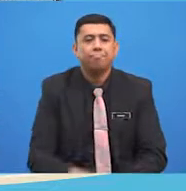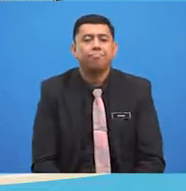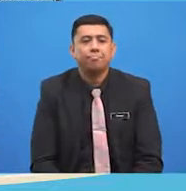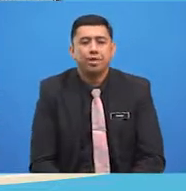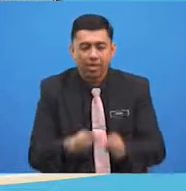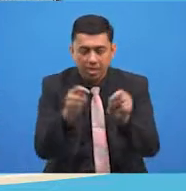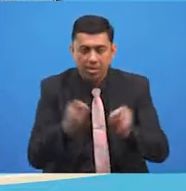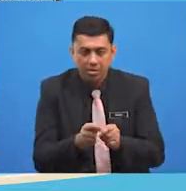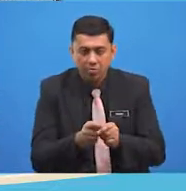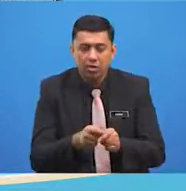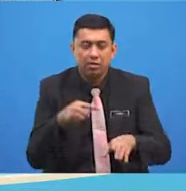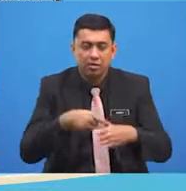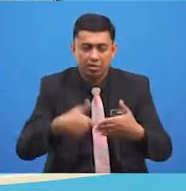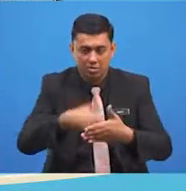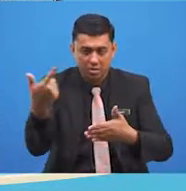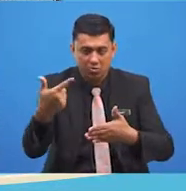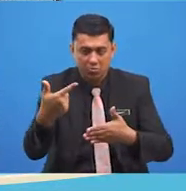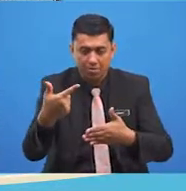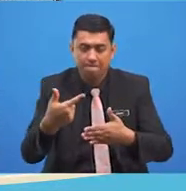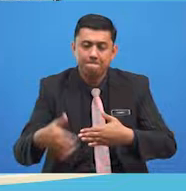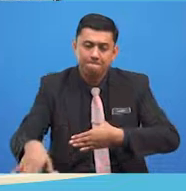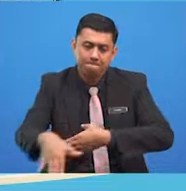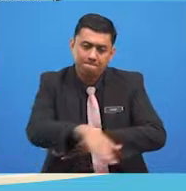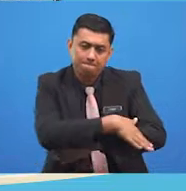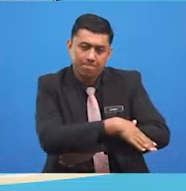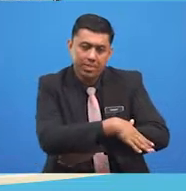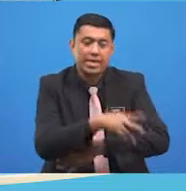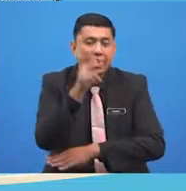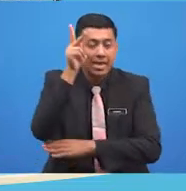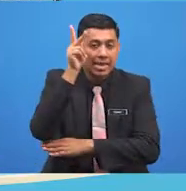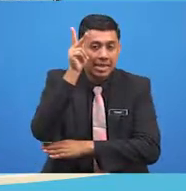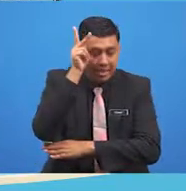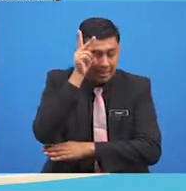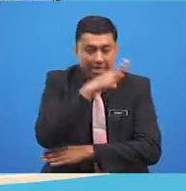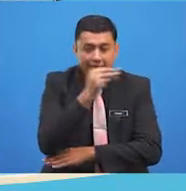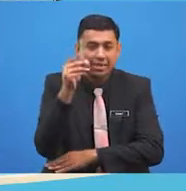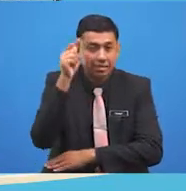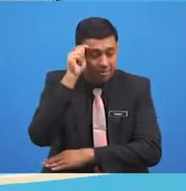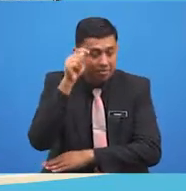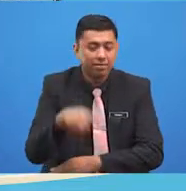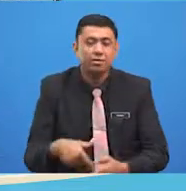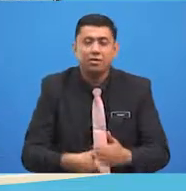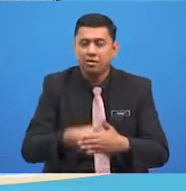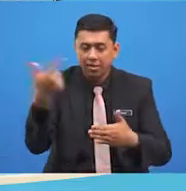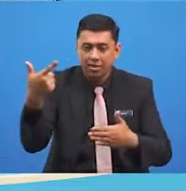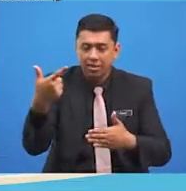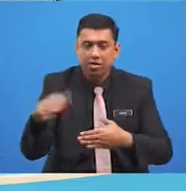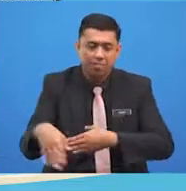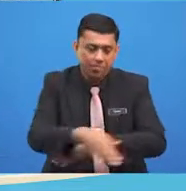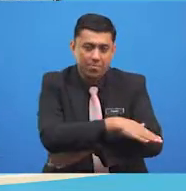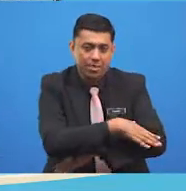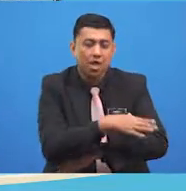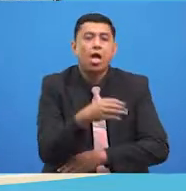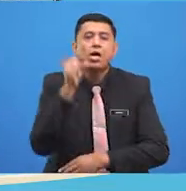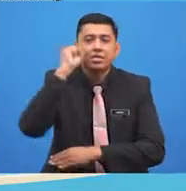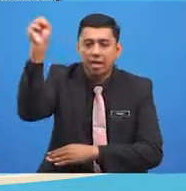Lokasi petroleum terdapat di luar pesisir pantai Kelantan dan Terengganu. Ia juga terdapat di luar pesisir pantai Sabah